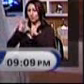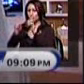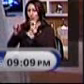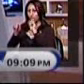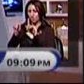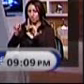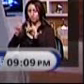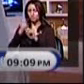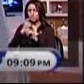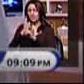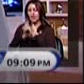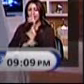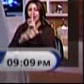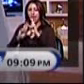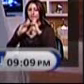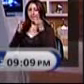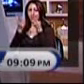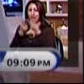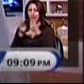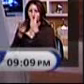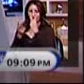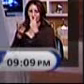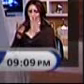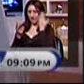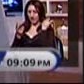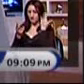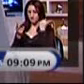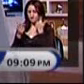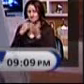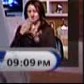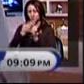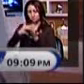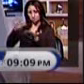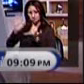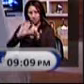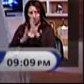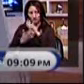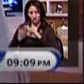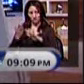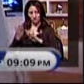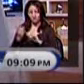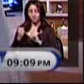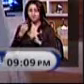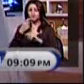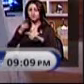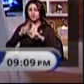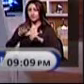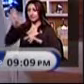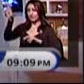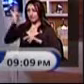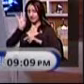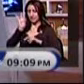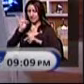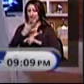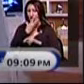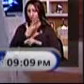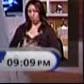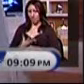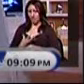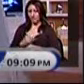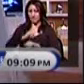بنقول إقالة عبد المجيد محمود مستشار عبد المجيد محمود مع احترامنا لشخصه طبعا ها إقالته علشان تجيب حد من الإخوان يخش بيته